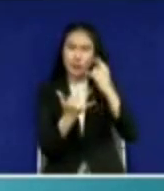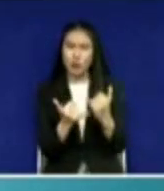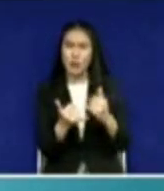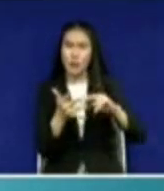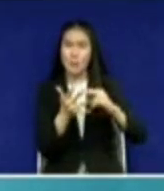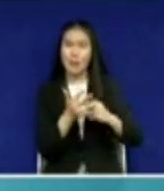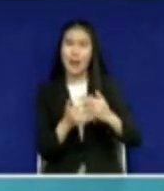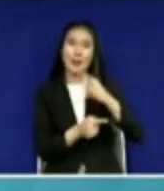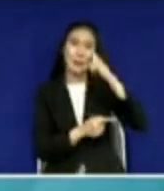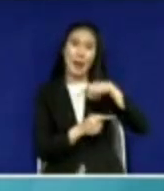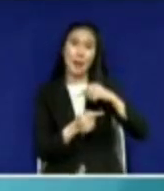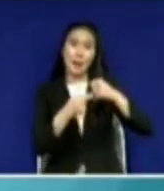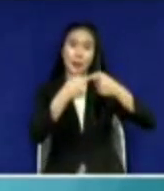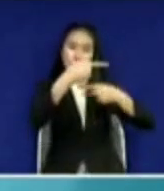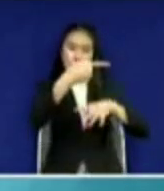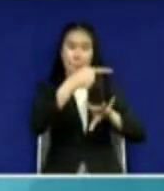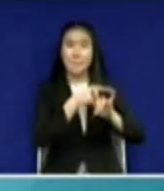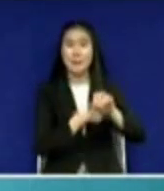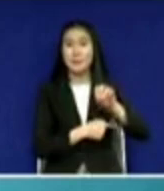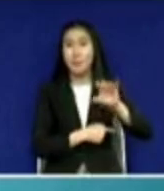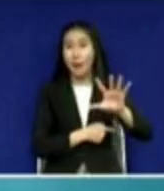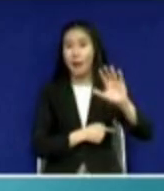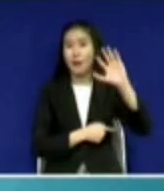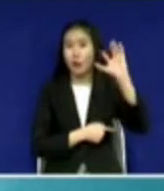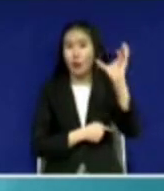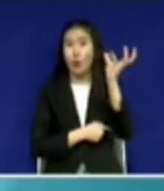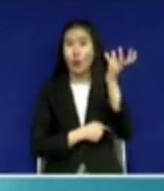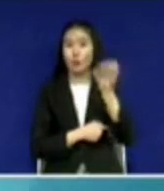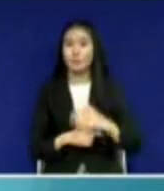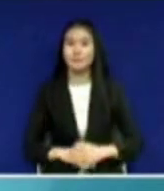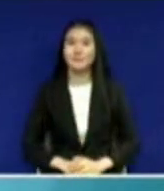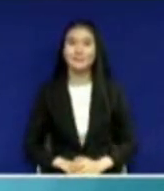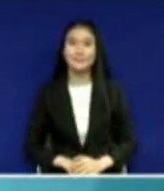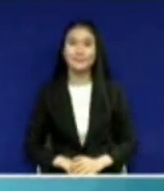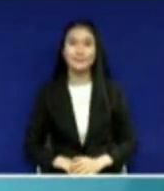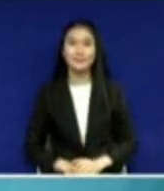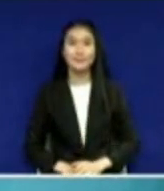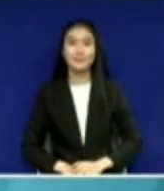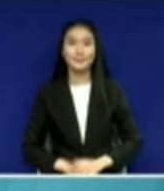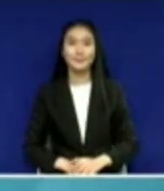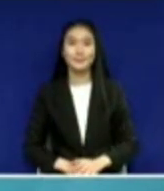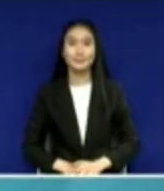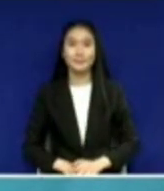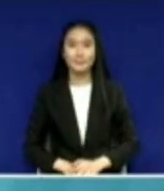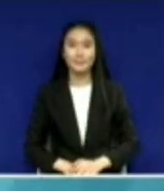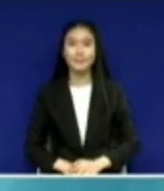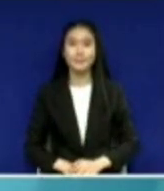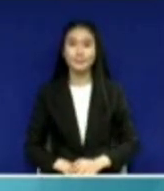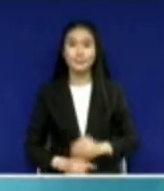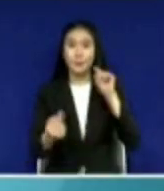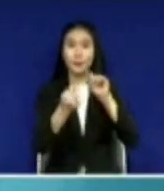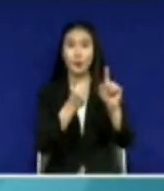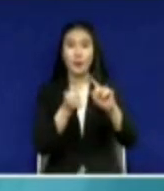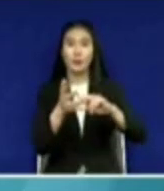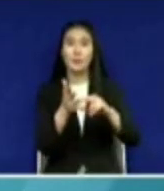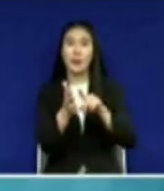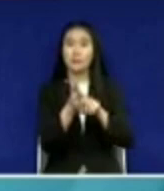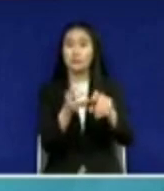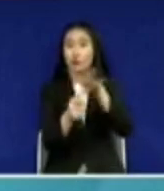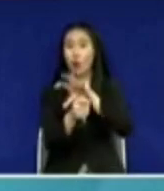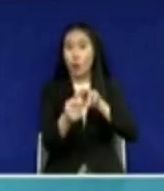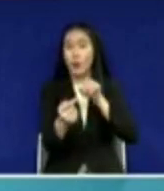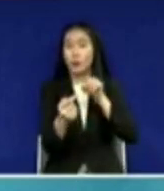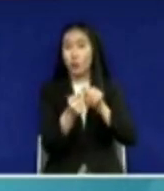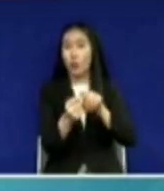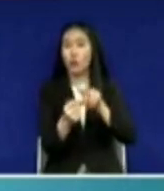ที่85ของโลกค่ะ สถานการณ์ของโควิด19ในฝั่งเอเชีย